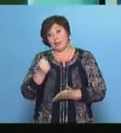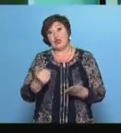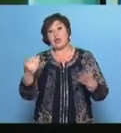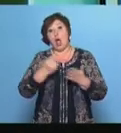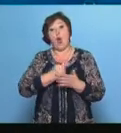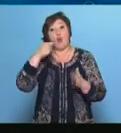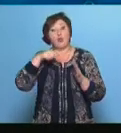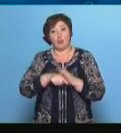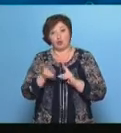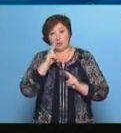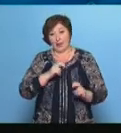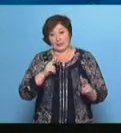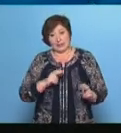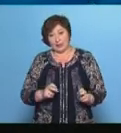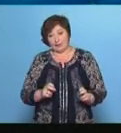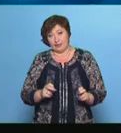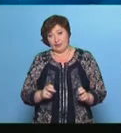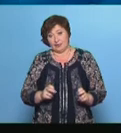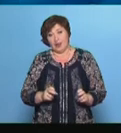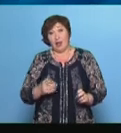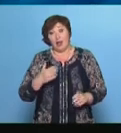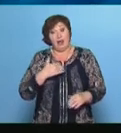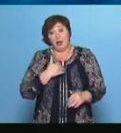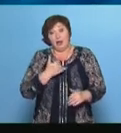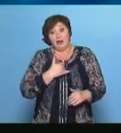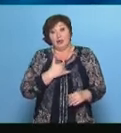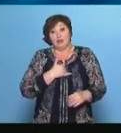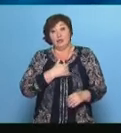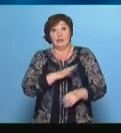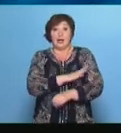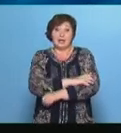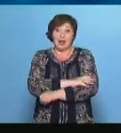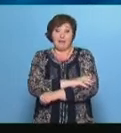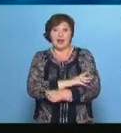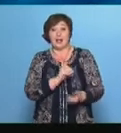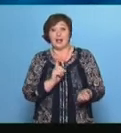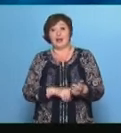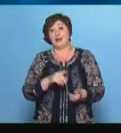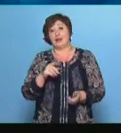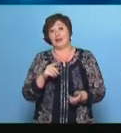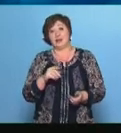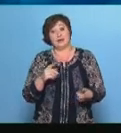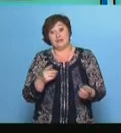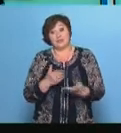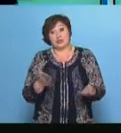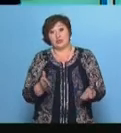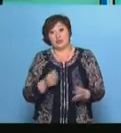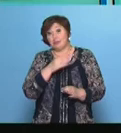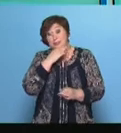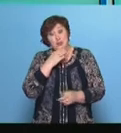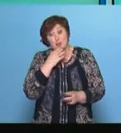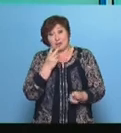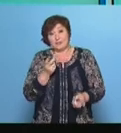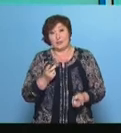обследование. У меня и голова болит, у меня сердце болит, у меня давление. Ну, мне все не рассказать. Ну, вот у